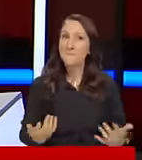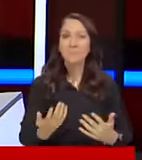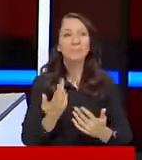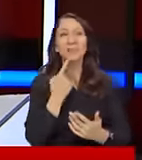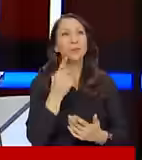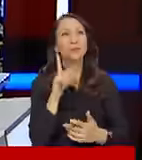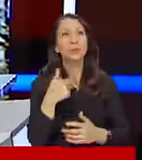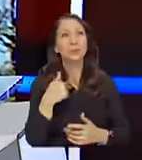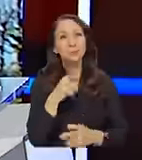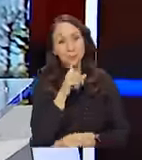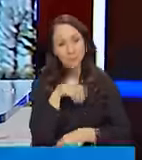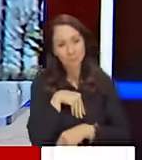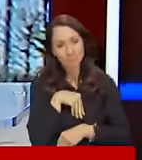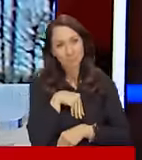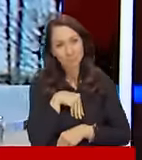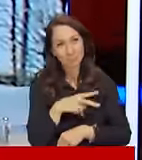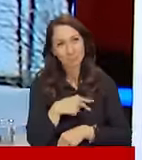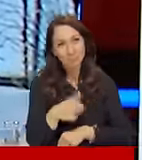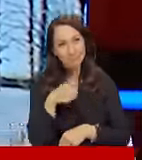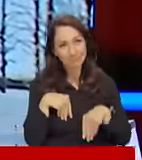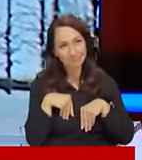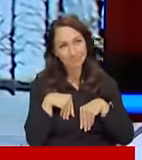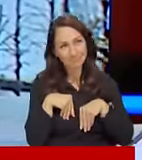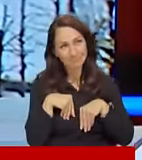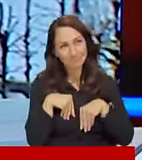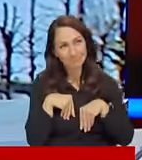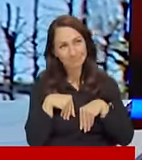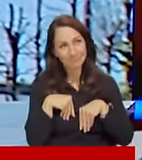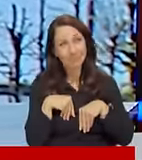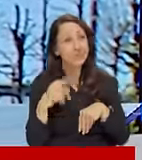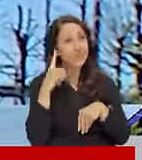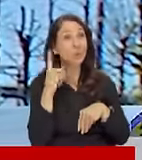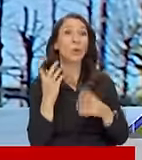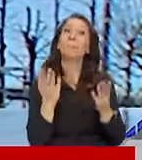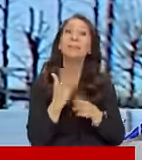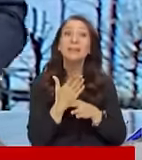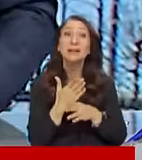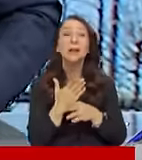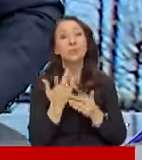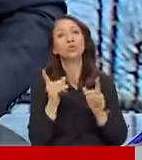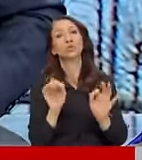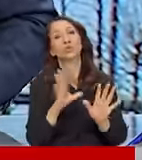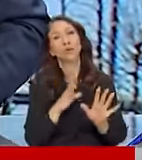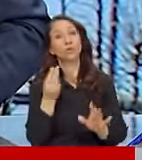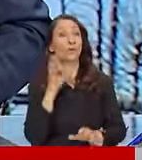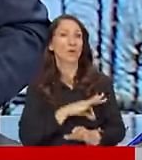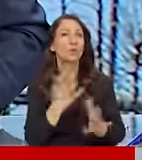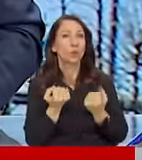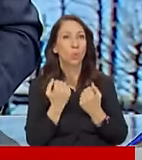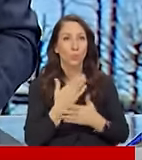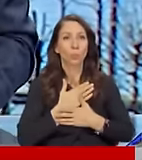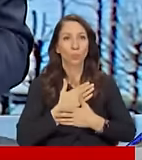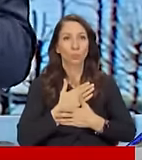tabiri caizse ben suskun bir belediye başkanı siz kimliğiyle dinliyorum. Çünkü ama şu var, çok faydalanıyorum.